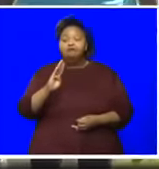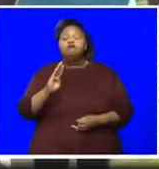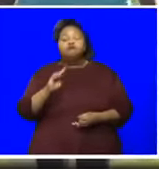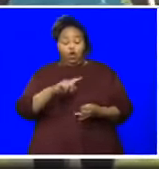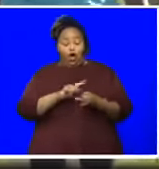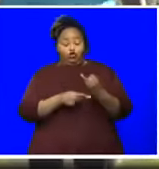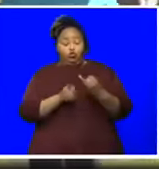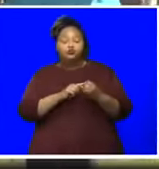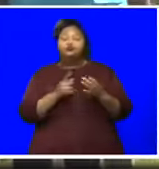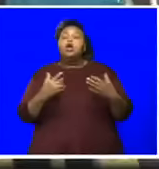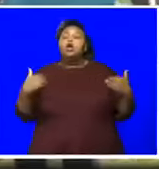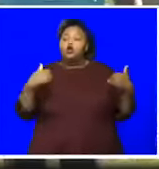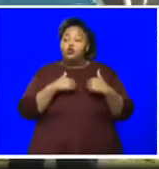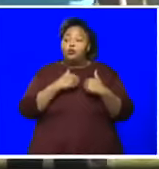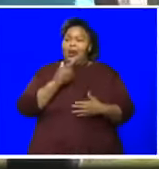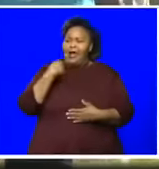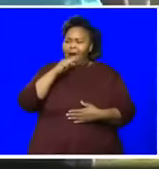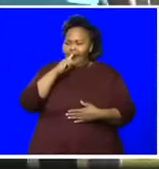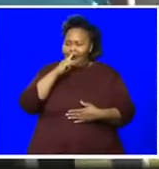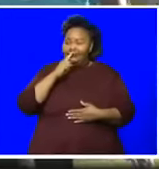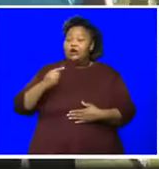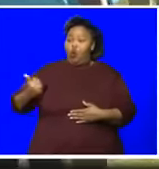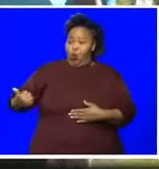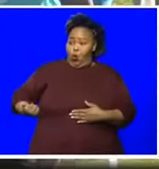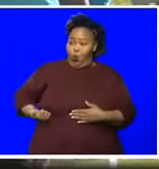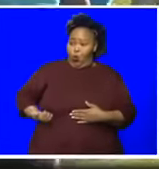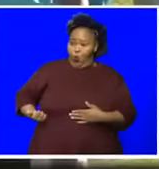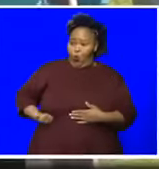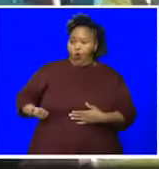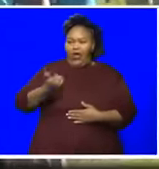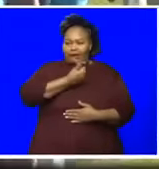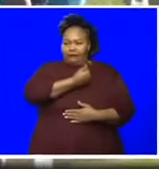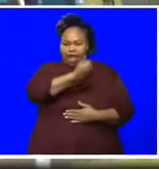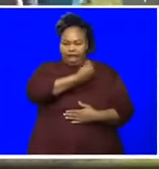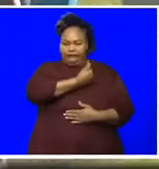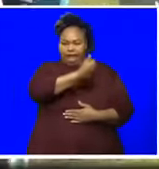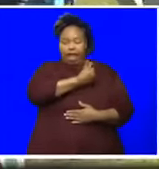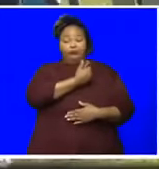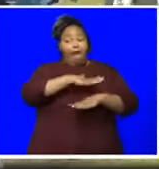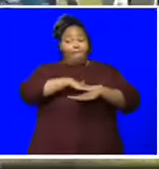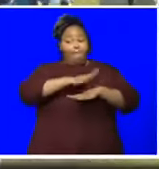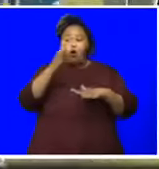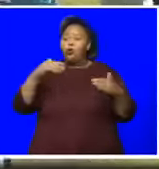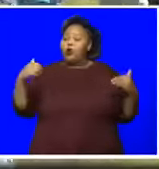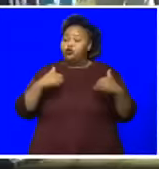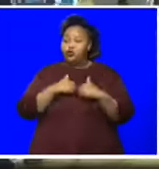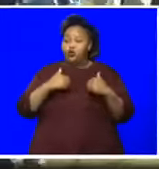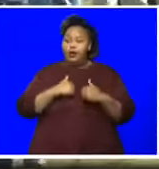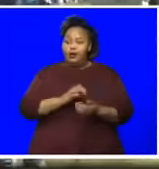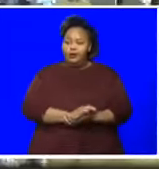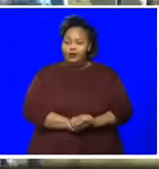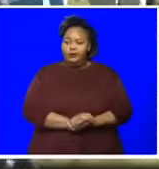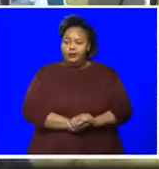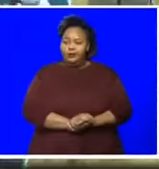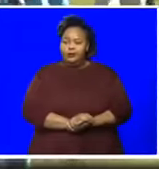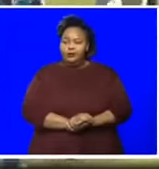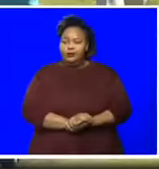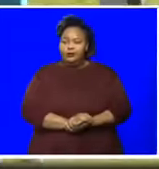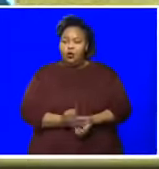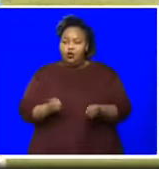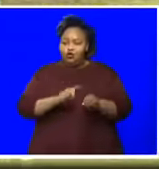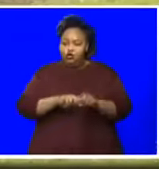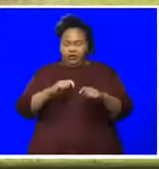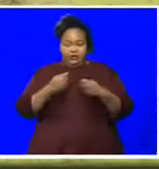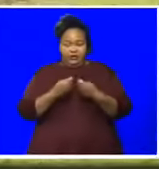lokho siyakubona. And lesingakusho nokuthi akusho necessarily ukuthi ufanele uze ube member ya such a club lenjengani. Lokuhamba